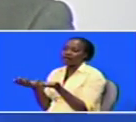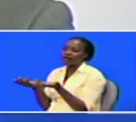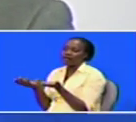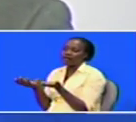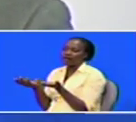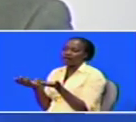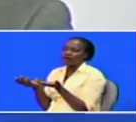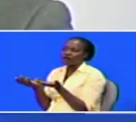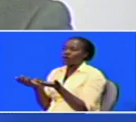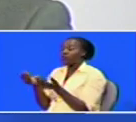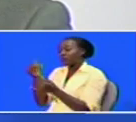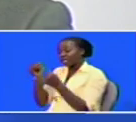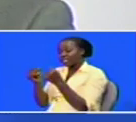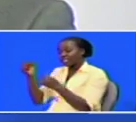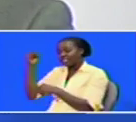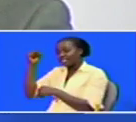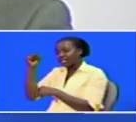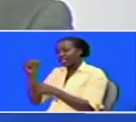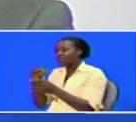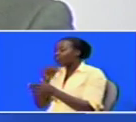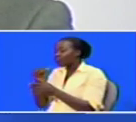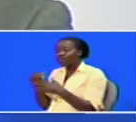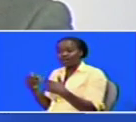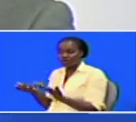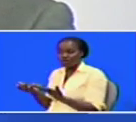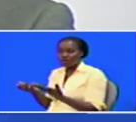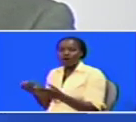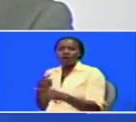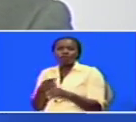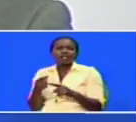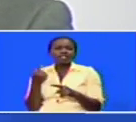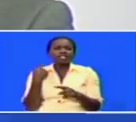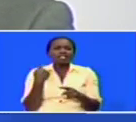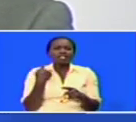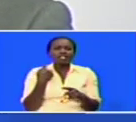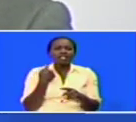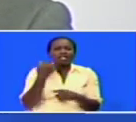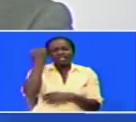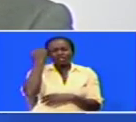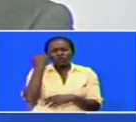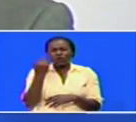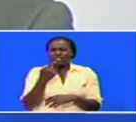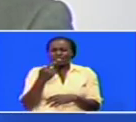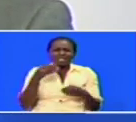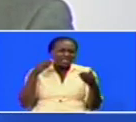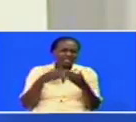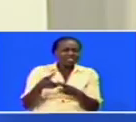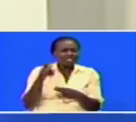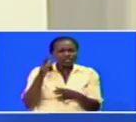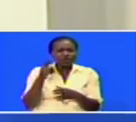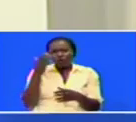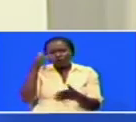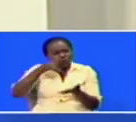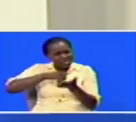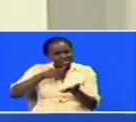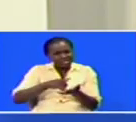tuta call office strike ama tutaendelea na mgomo. Lakini hapo jana mahakama kuu iliharamisha mgomo. Ni kwa nini mmesisitiza kuwa